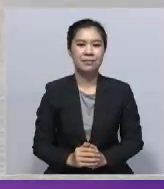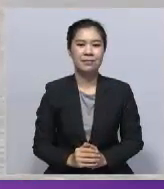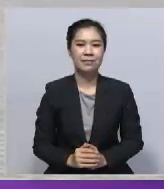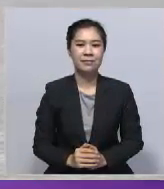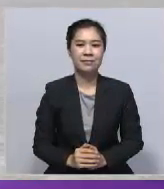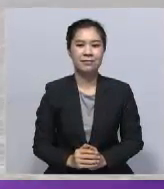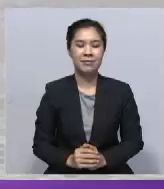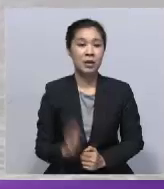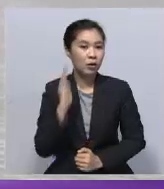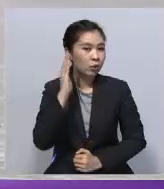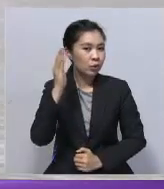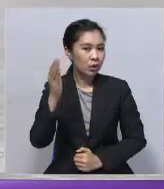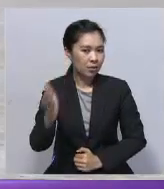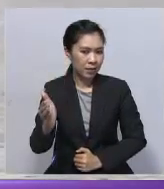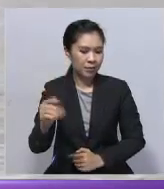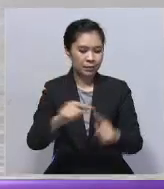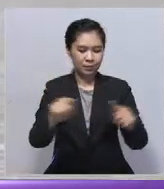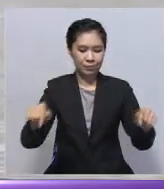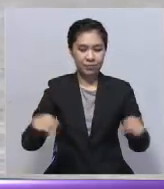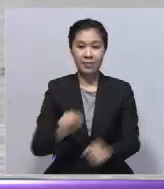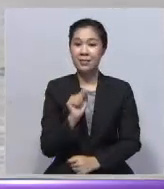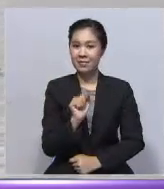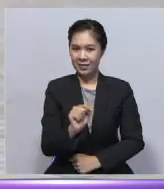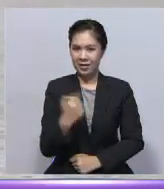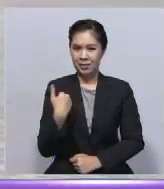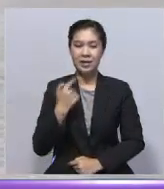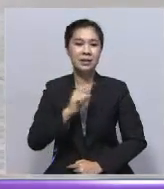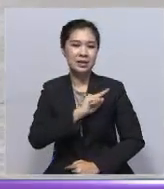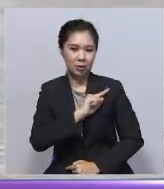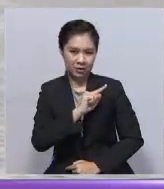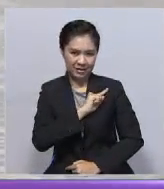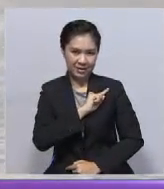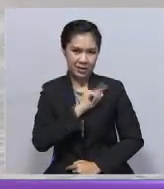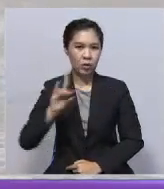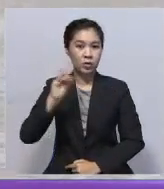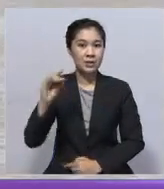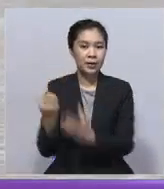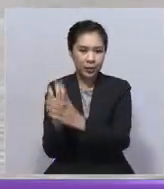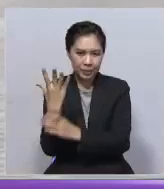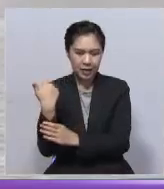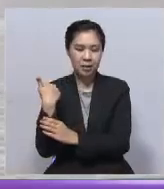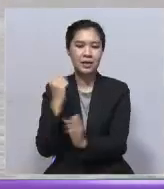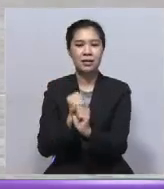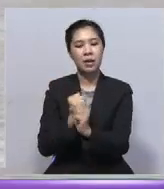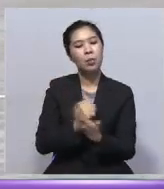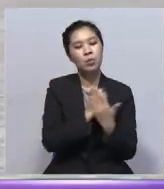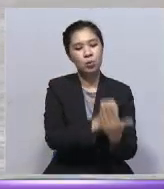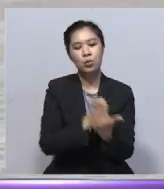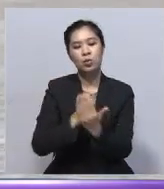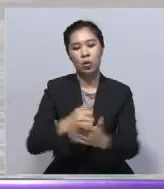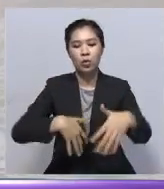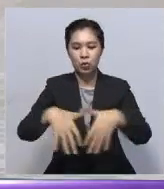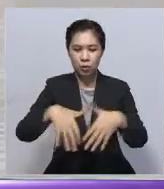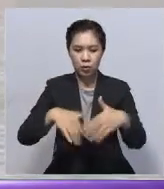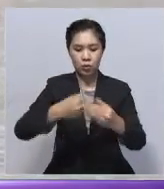ค่ะซึ่งหลังจากนี้ค่ะนอกจากพื้นที่นี้ค่ะทางเจ้าหน้าที่กรมอุทยานแห่งชาติสัตว์ป่าและพันธุ์พืชค่ะก็ยังจะไปดำเนินการช่วยเหลือประชาชนในพื้น